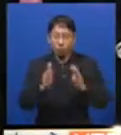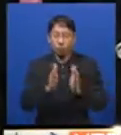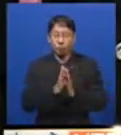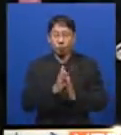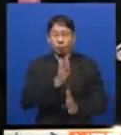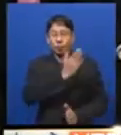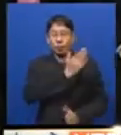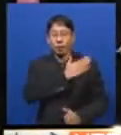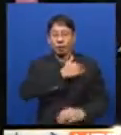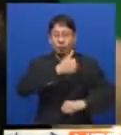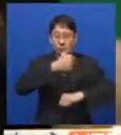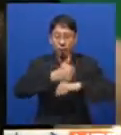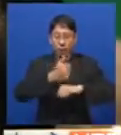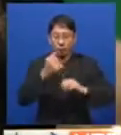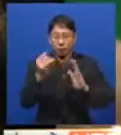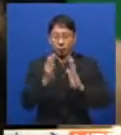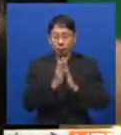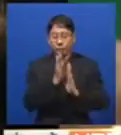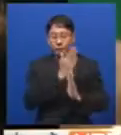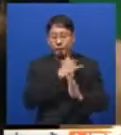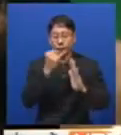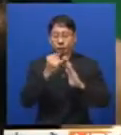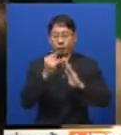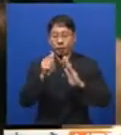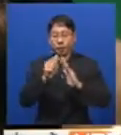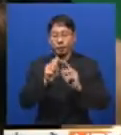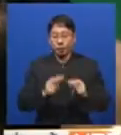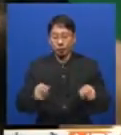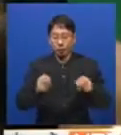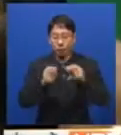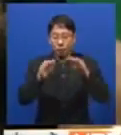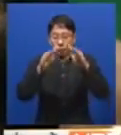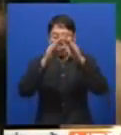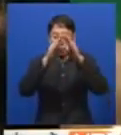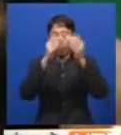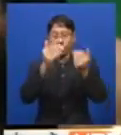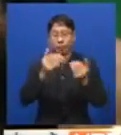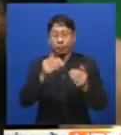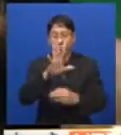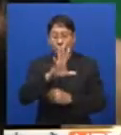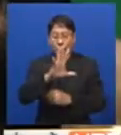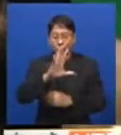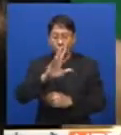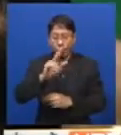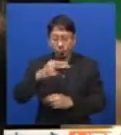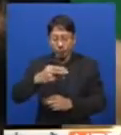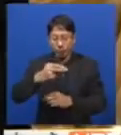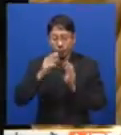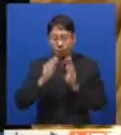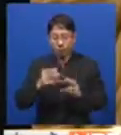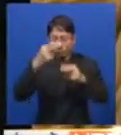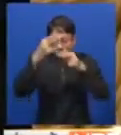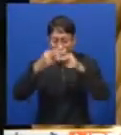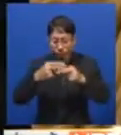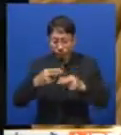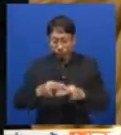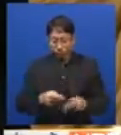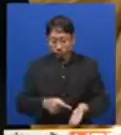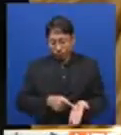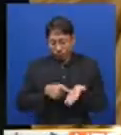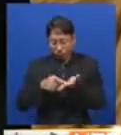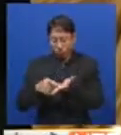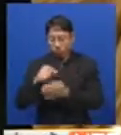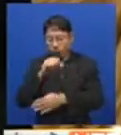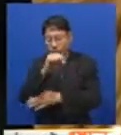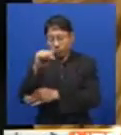อาวาสวัดอ้อน้อยจังหวัดนครปฐมก็นำรายชื่อประชาชน 50,000 ชื่อยื่นต่อประธานสภานิติบัญญัติแห่งชาติและประธานสภาปฏิรูปแห่งช